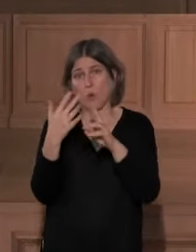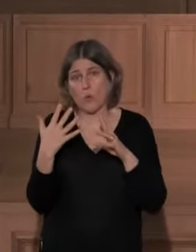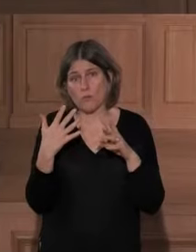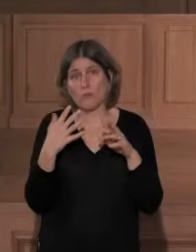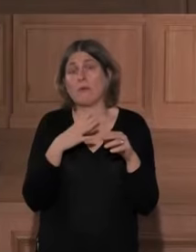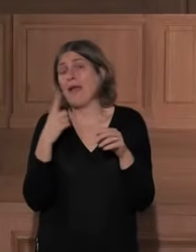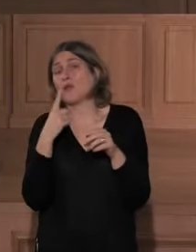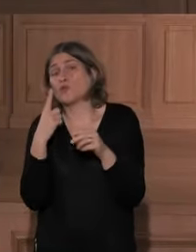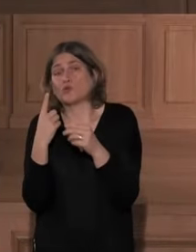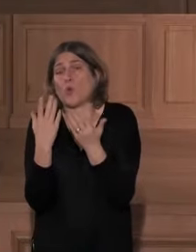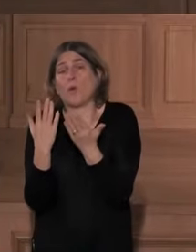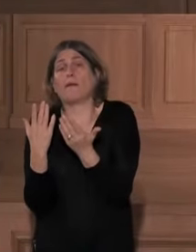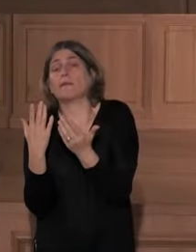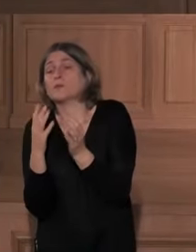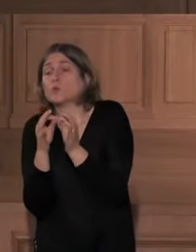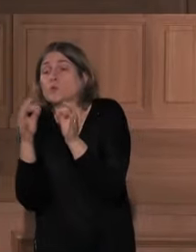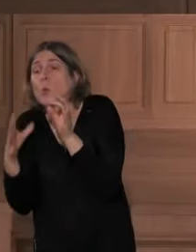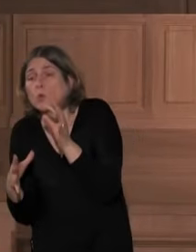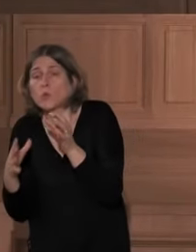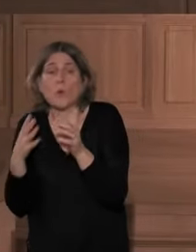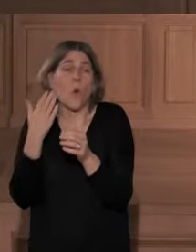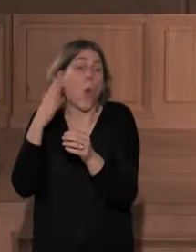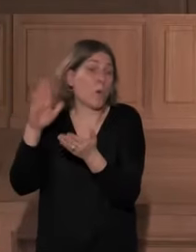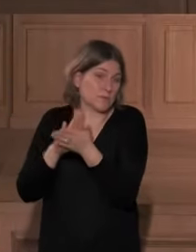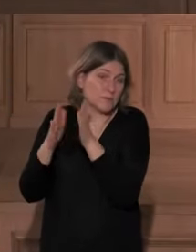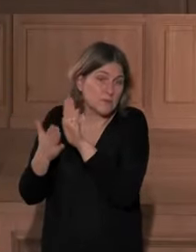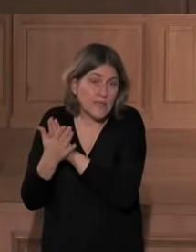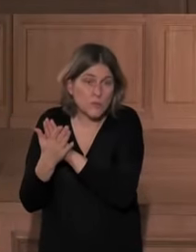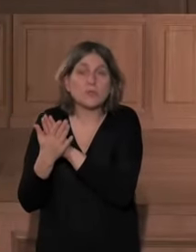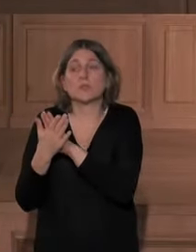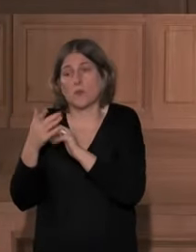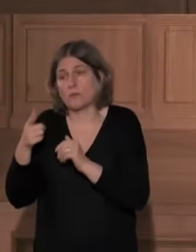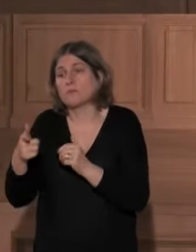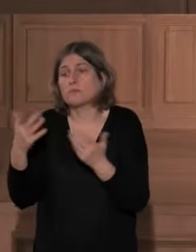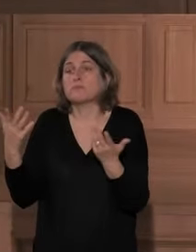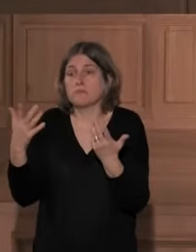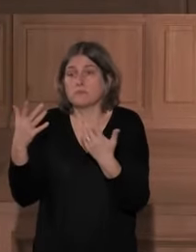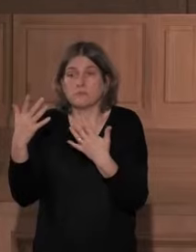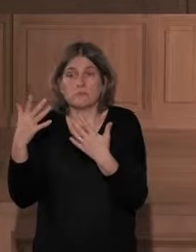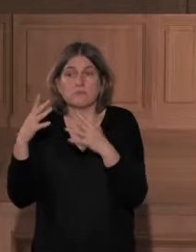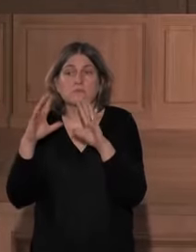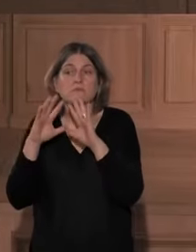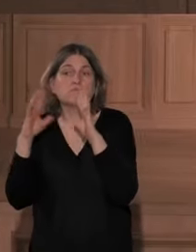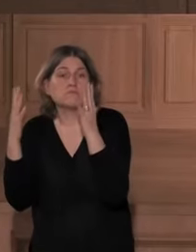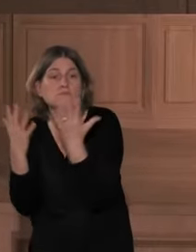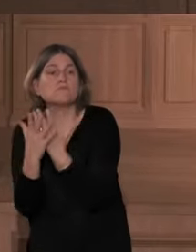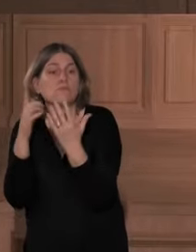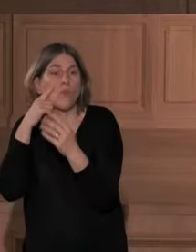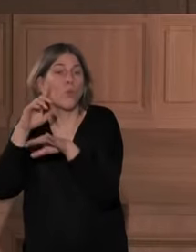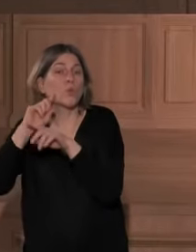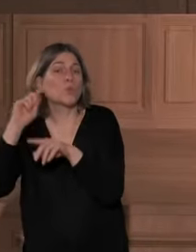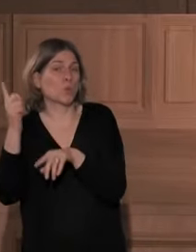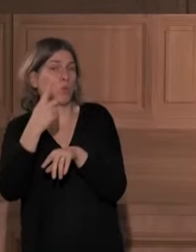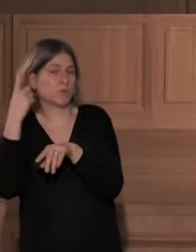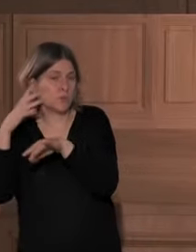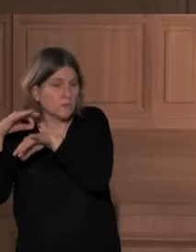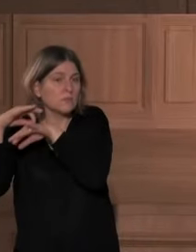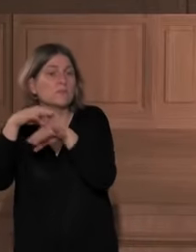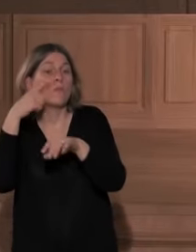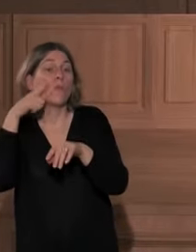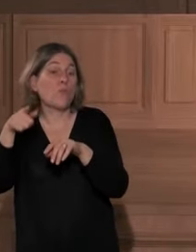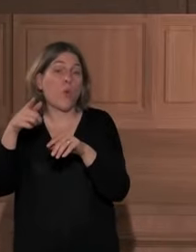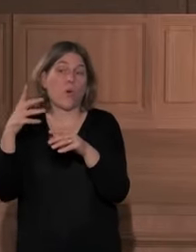attendant d'avoir une place, quand on a des associations comme Un Ballon pour tous, qui accompagnent 2 ou 3 fois par semaine, donc un enfant, et c'est énorme, dans des clubs sportifs